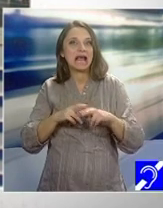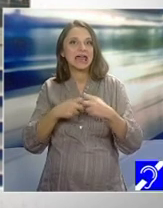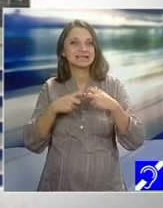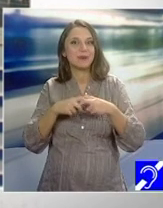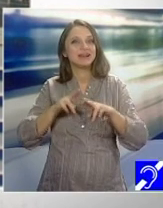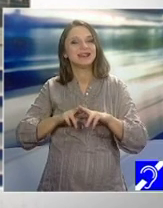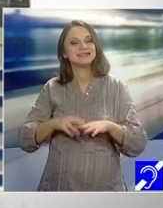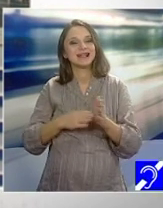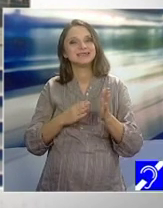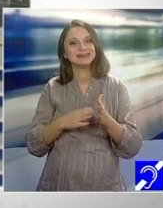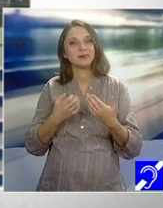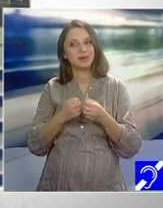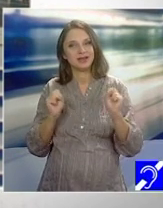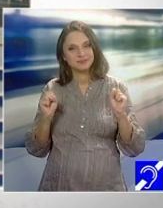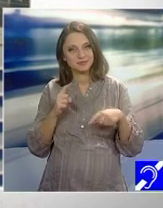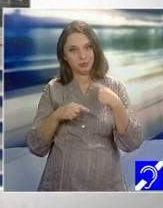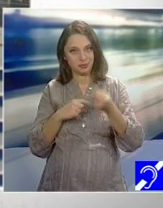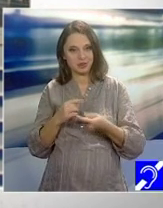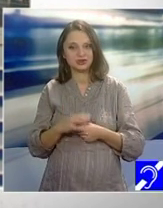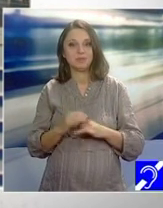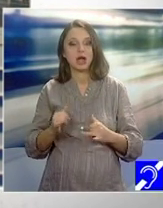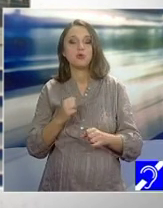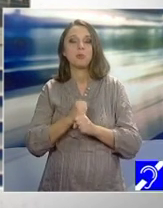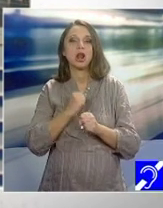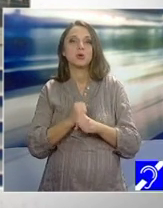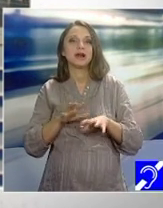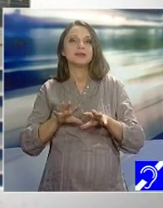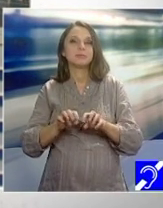în momentul de față lucrez ca și masseur